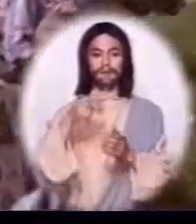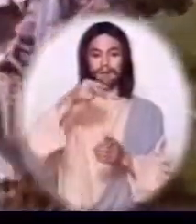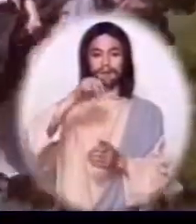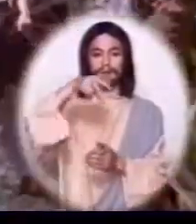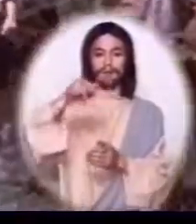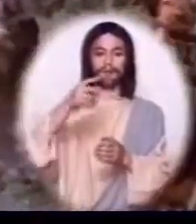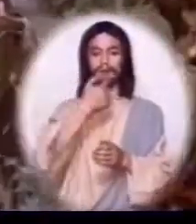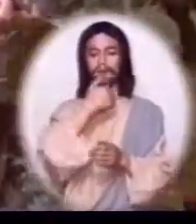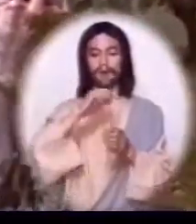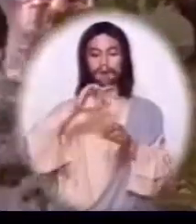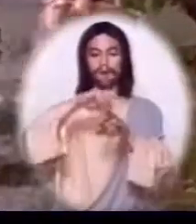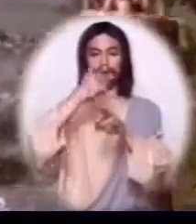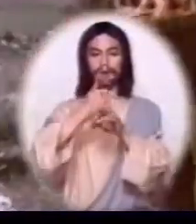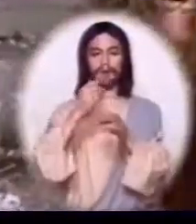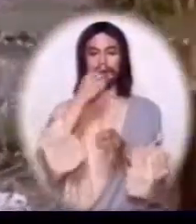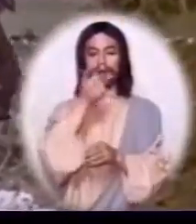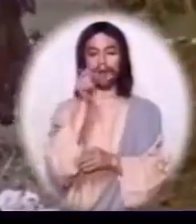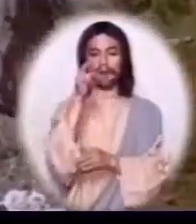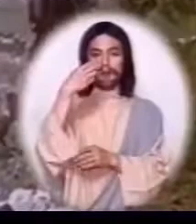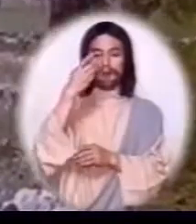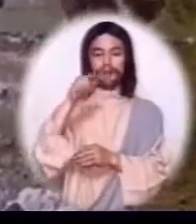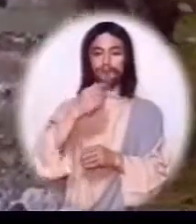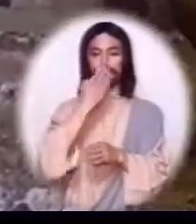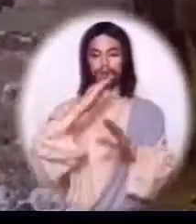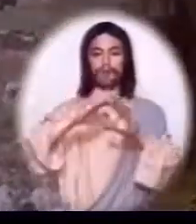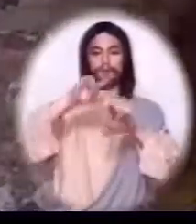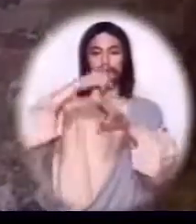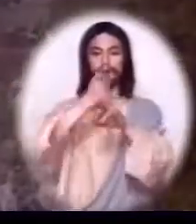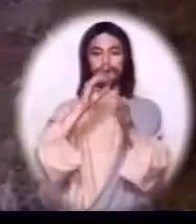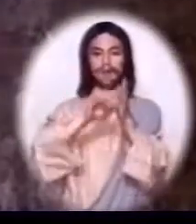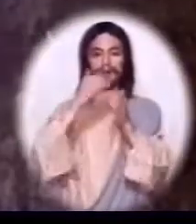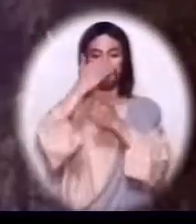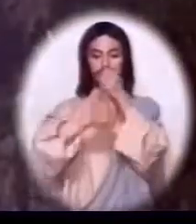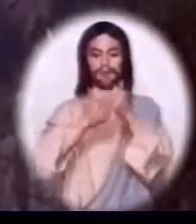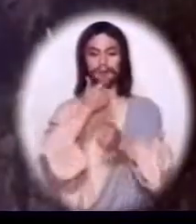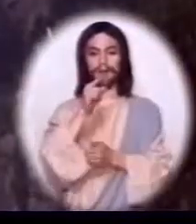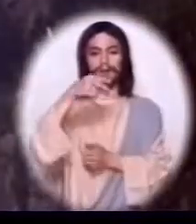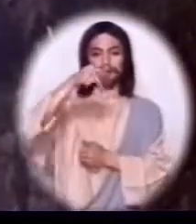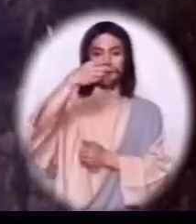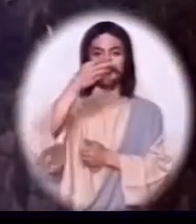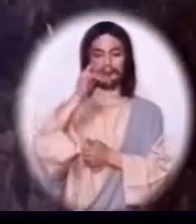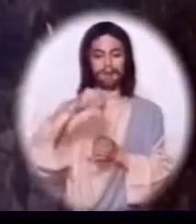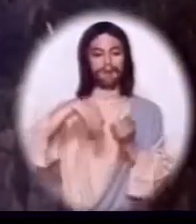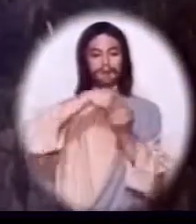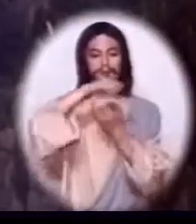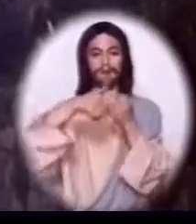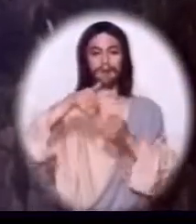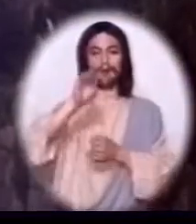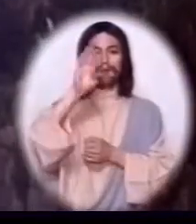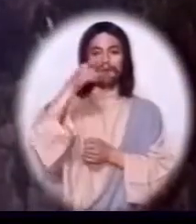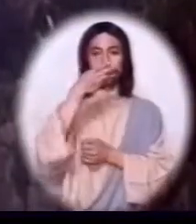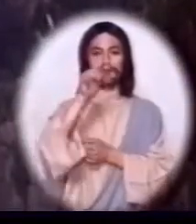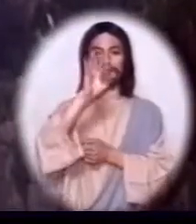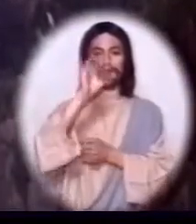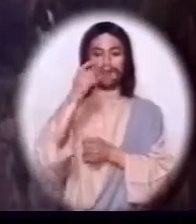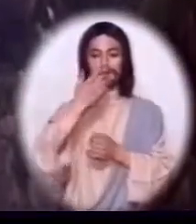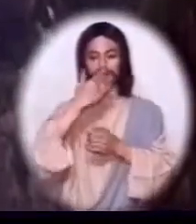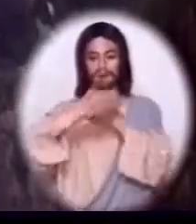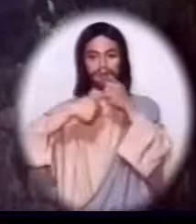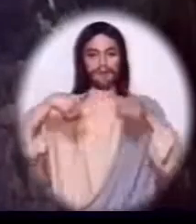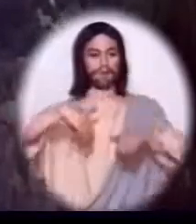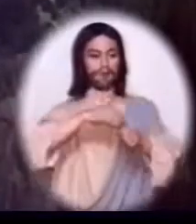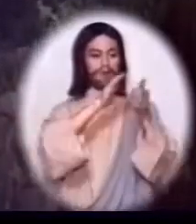시저가 로마의 황제였고 헤롯 대왕이 유대의 왕으로 있을 때 하나님이 나사렛 마을의 한 처녀에게 가브리엘 천사를